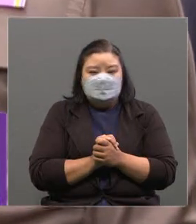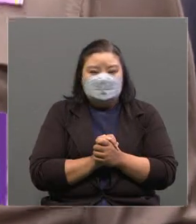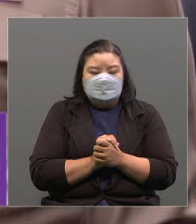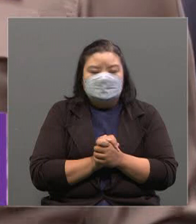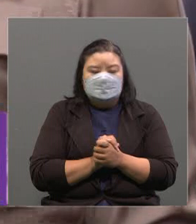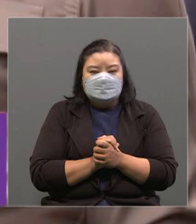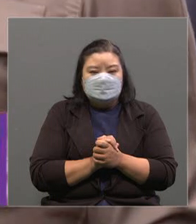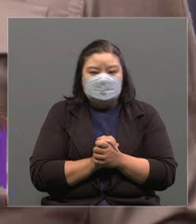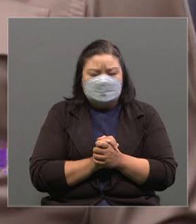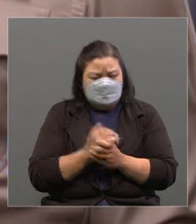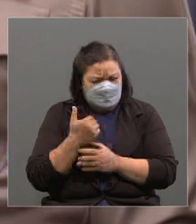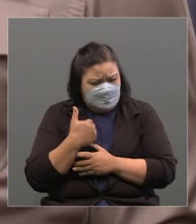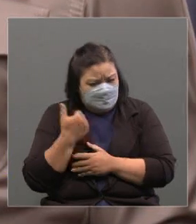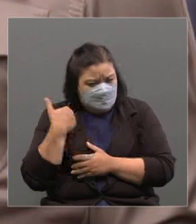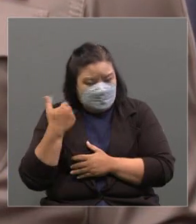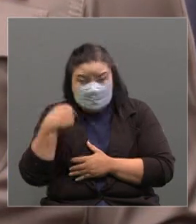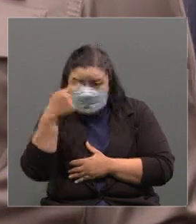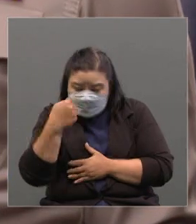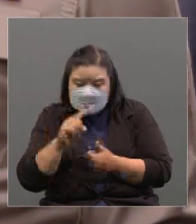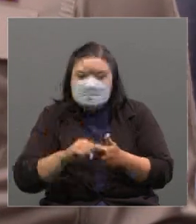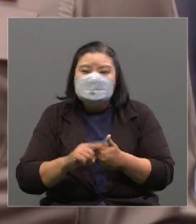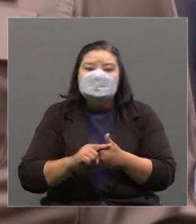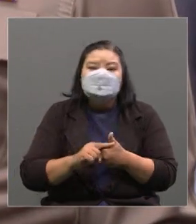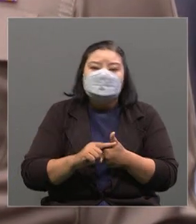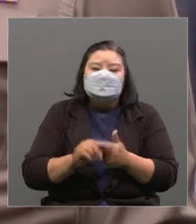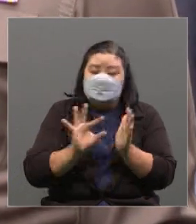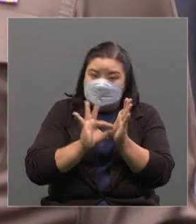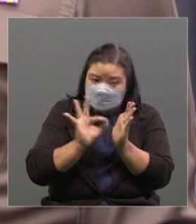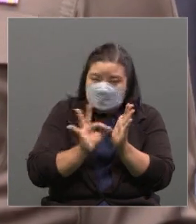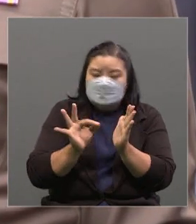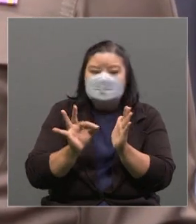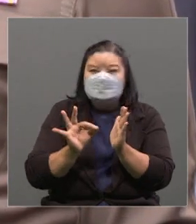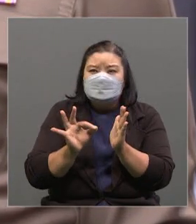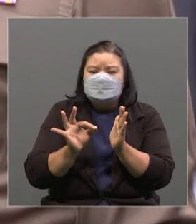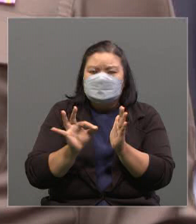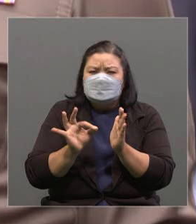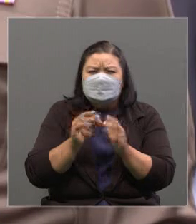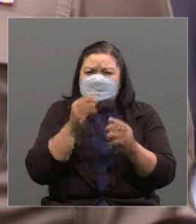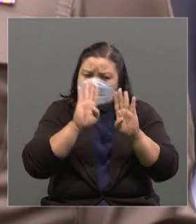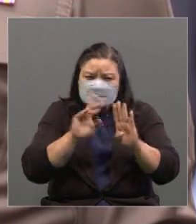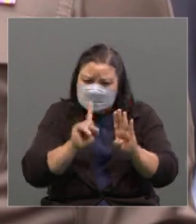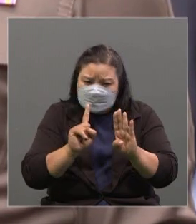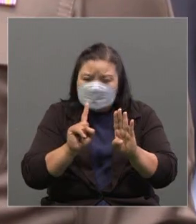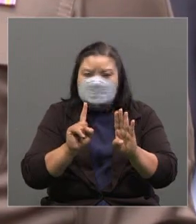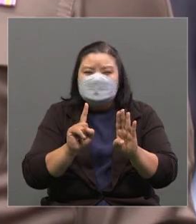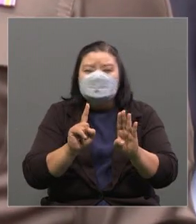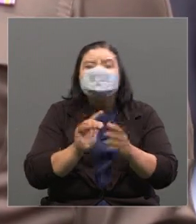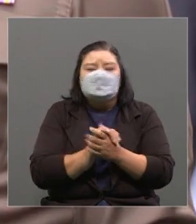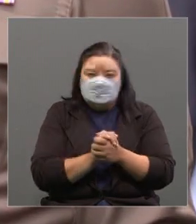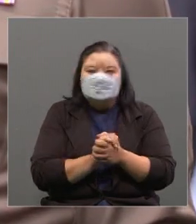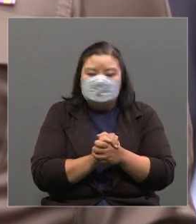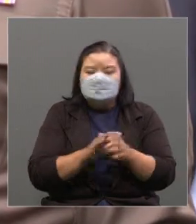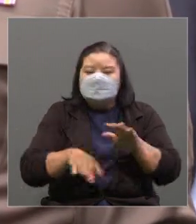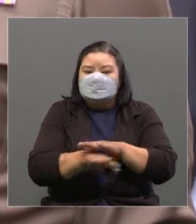สว่ามีผู้ติดต่อเป็นใครนะครับสติ๊กเกอร์อะไรนะครับเป็นแนวนี้ครับแต่ว่